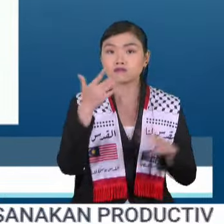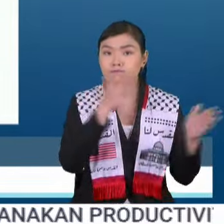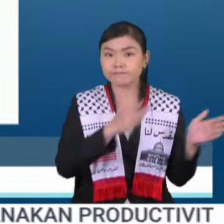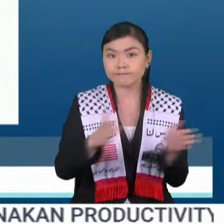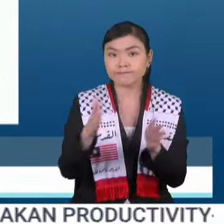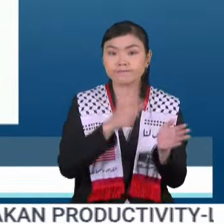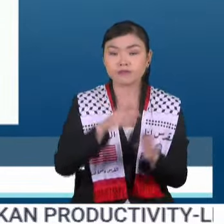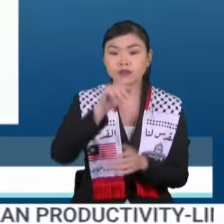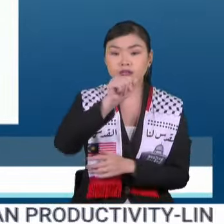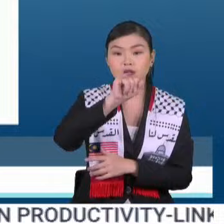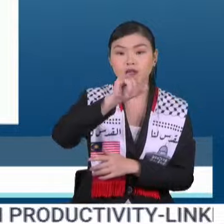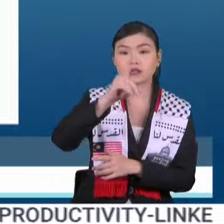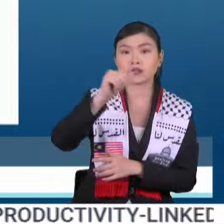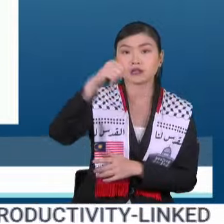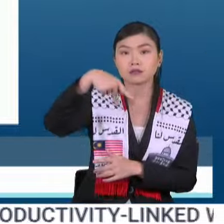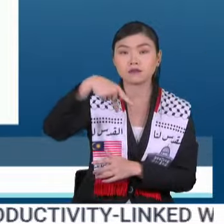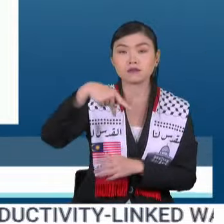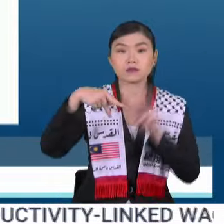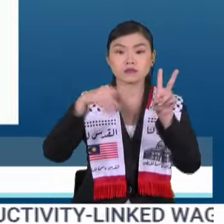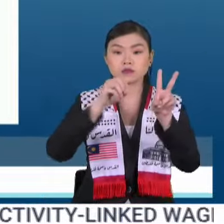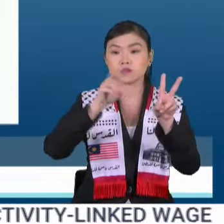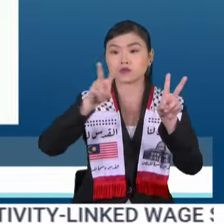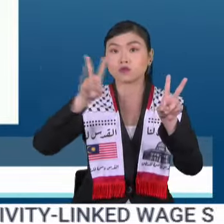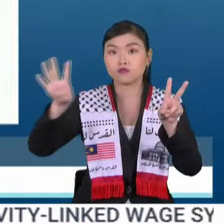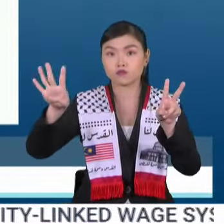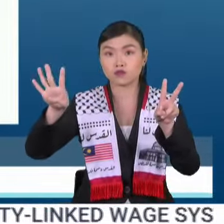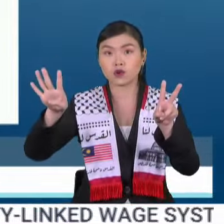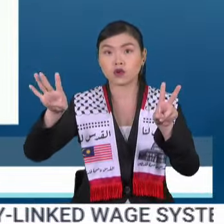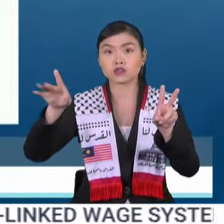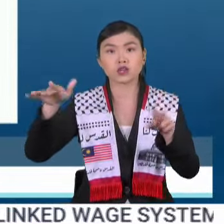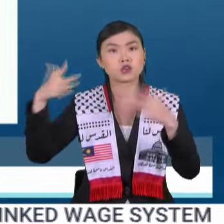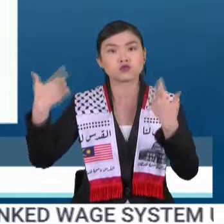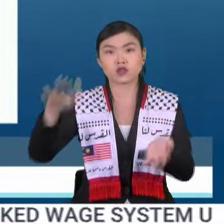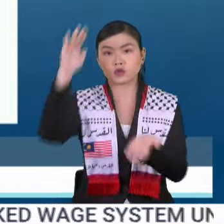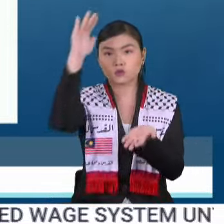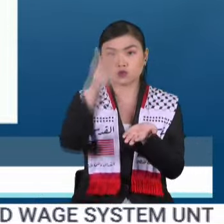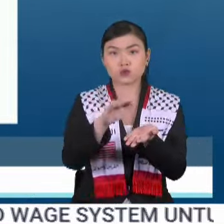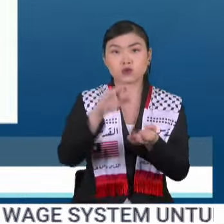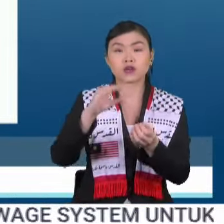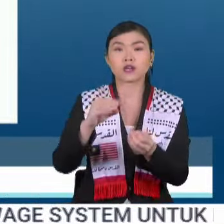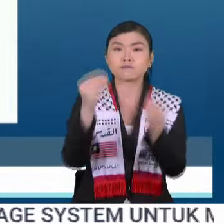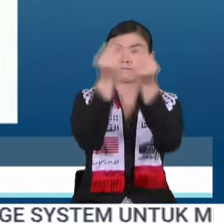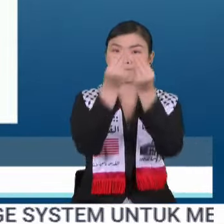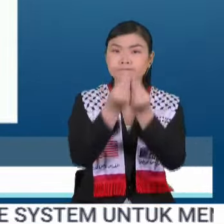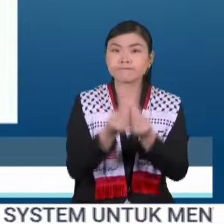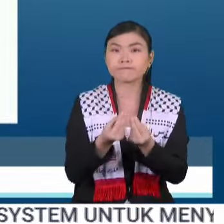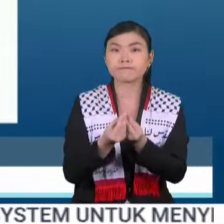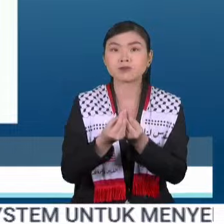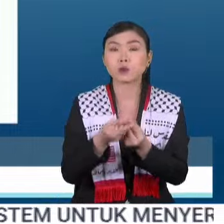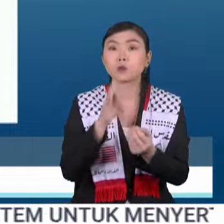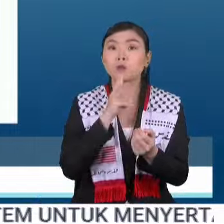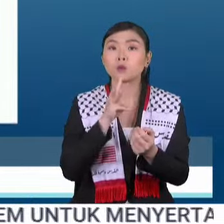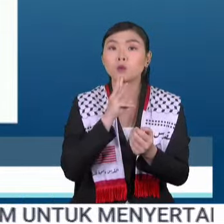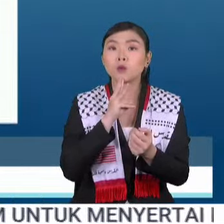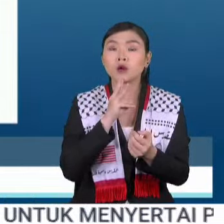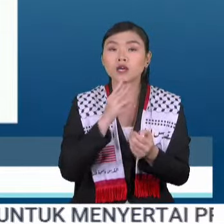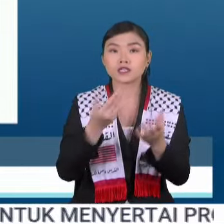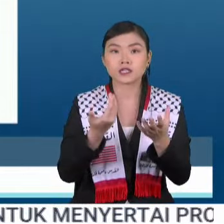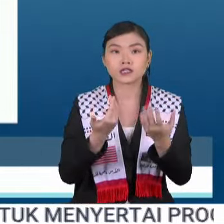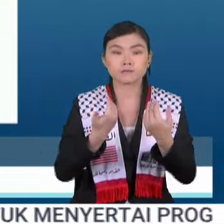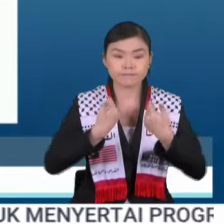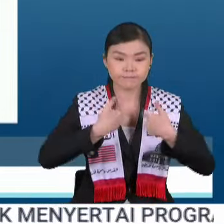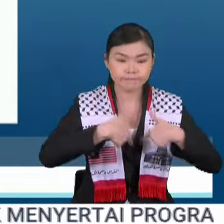pelaksanaan ididap 2024 pba telah mengurangkan purata pengeluaran air mentah hariannya dengan pelepasan